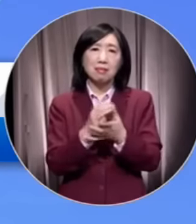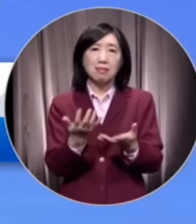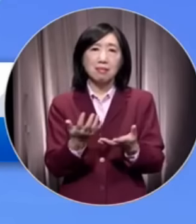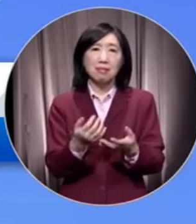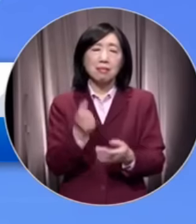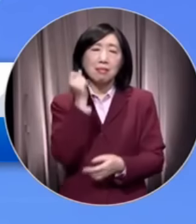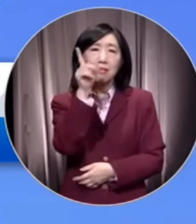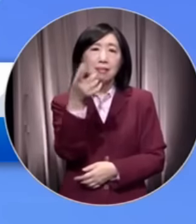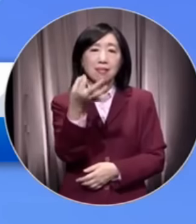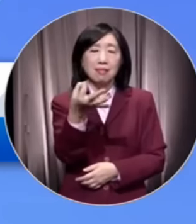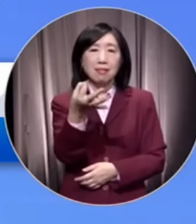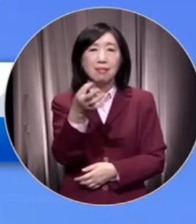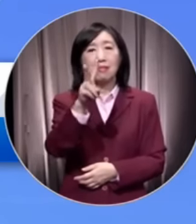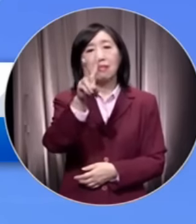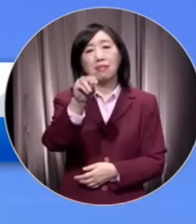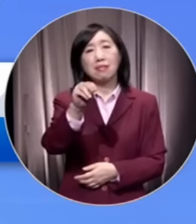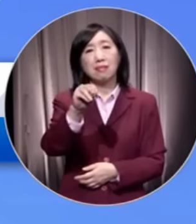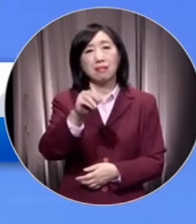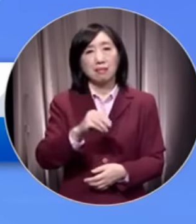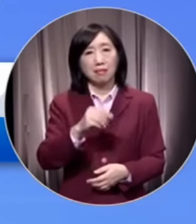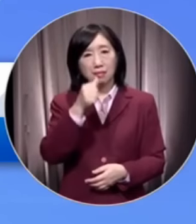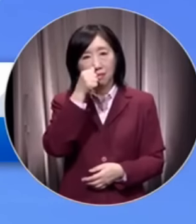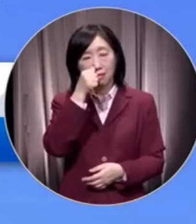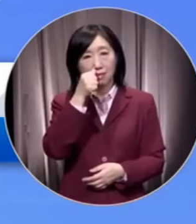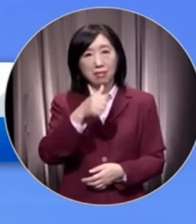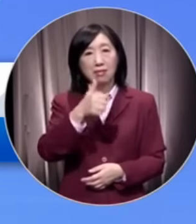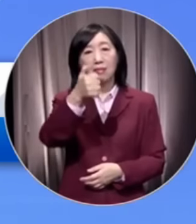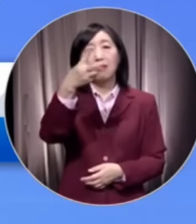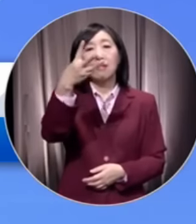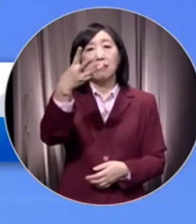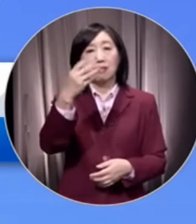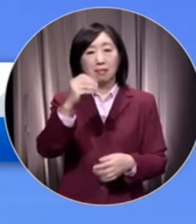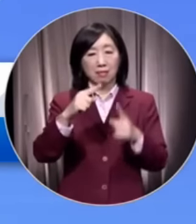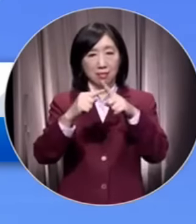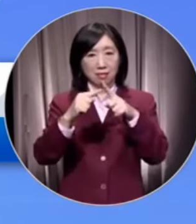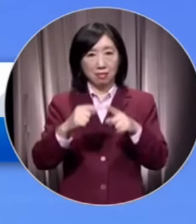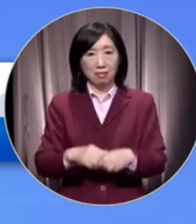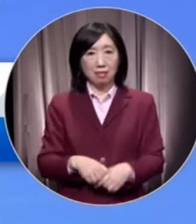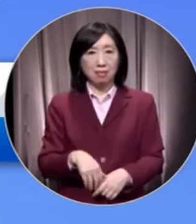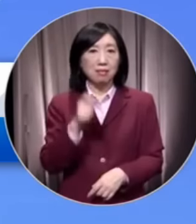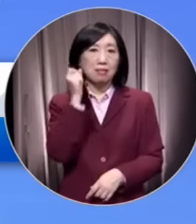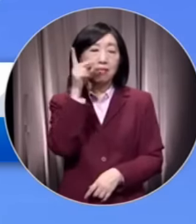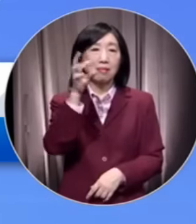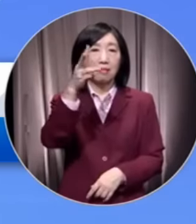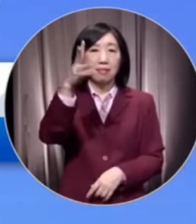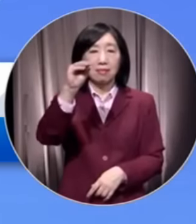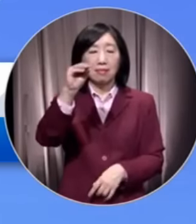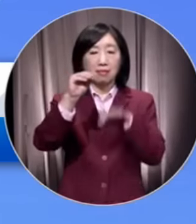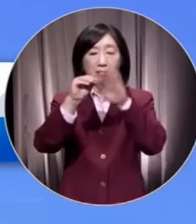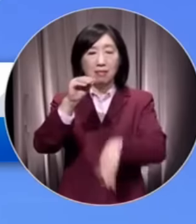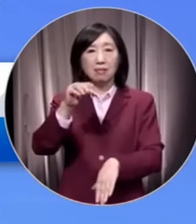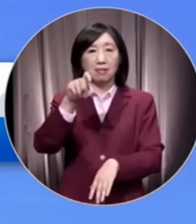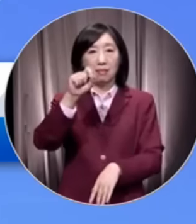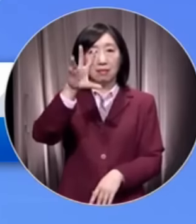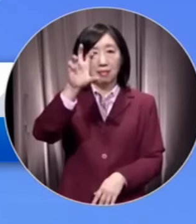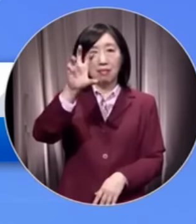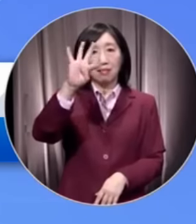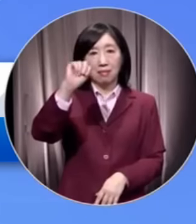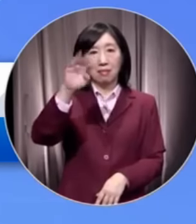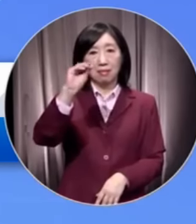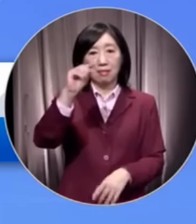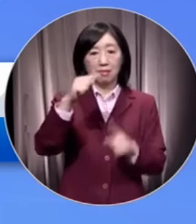月薪2万块钱的53万人，月薪3万块不到的